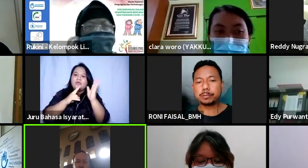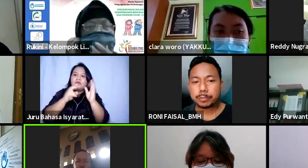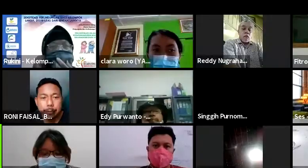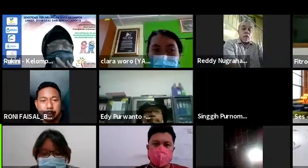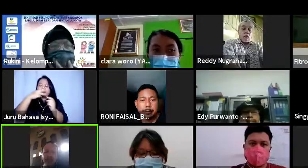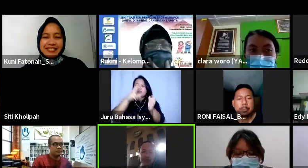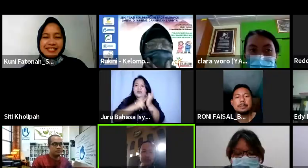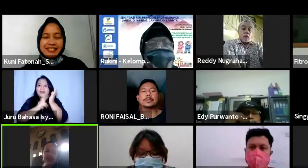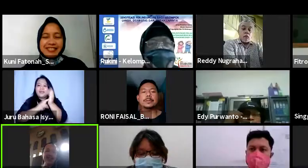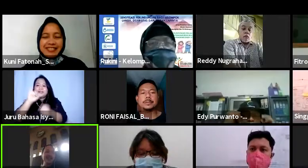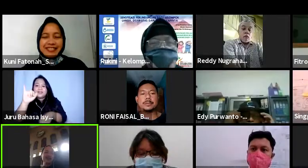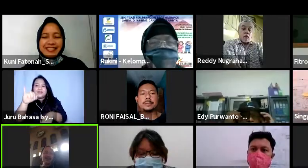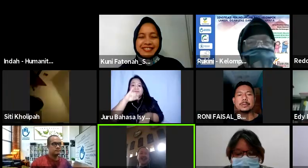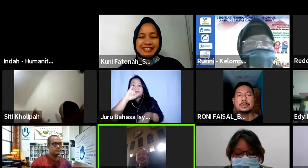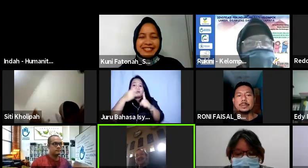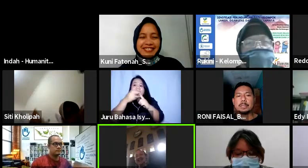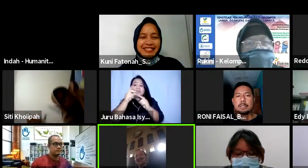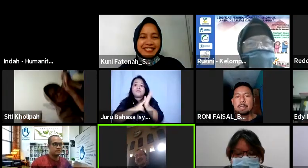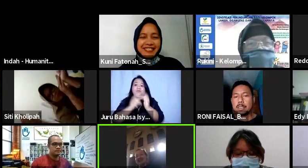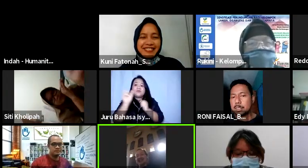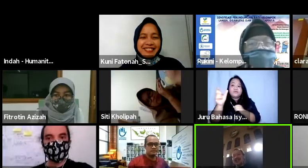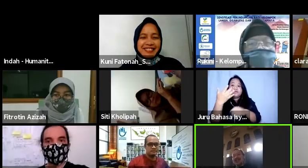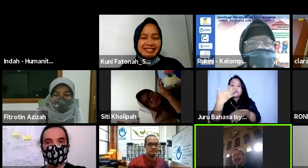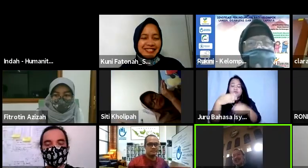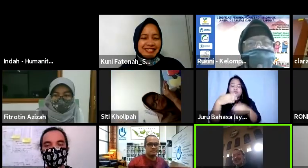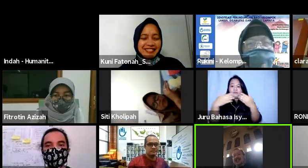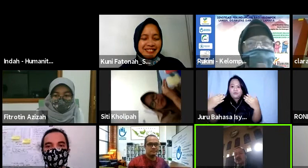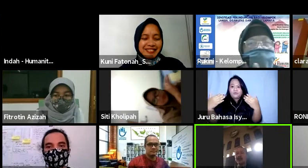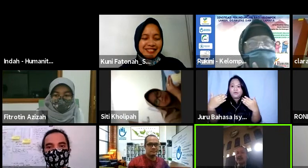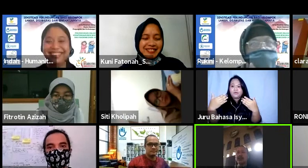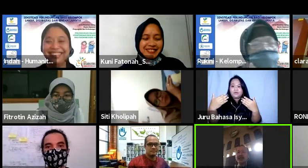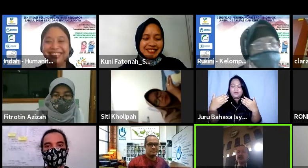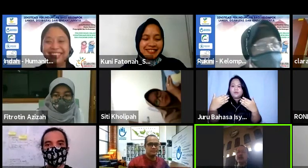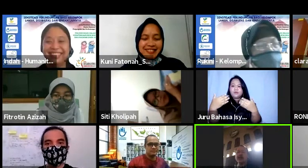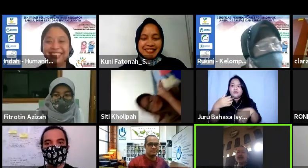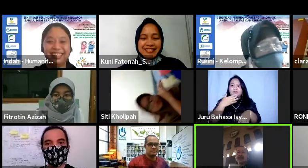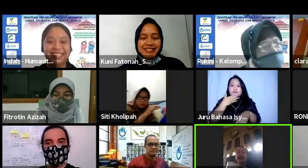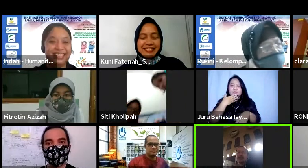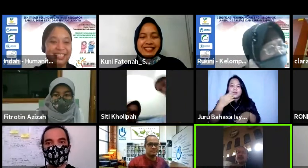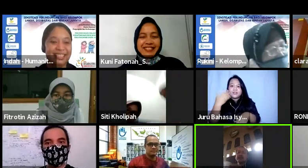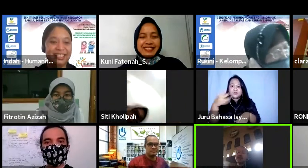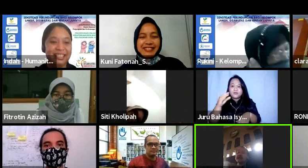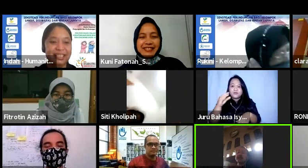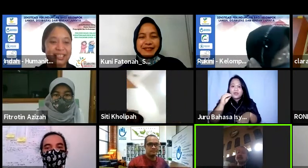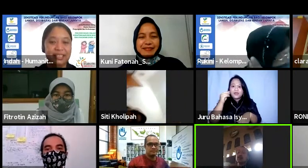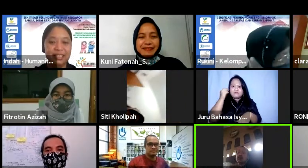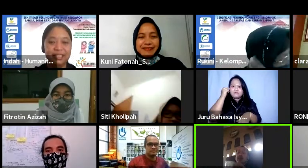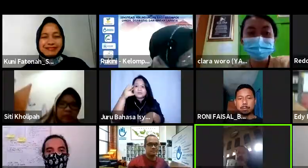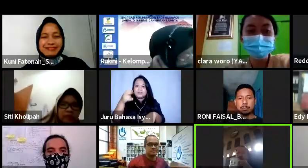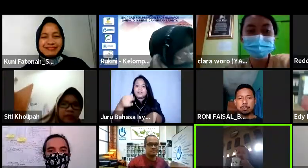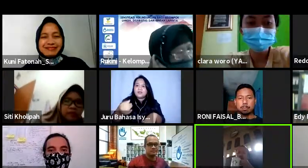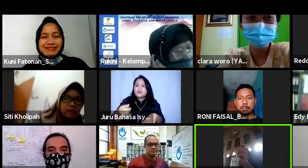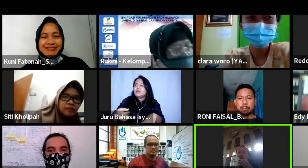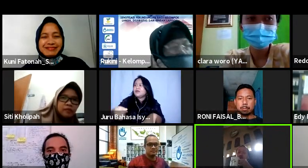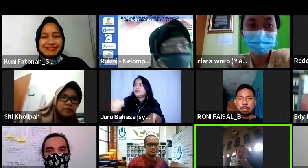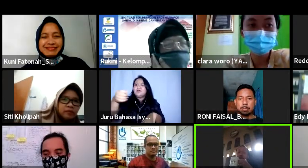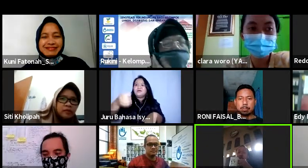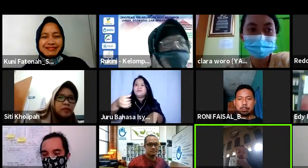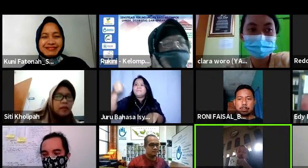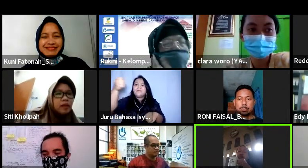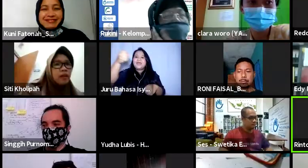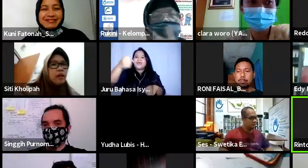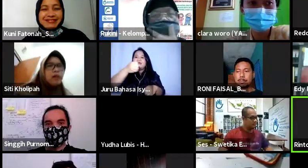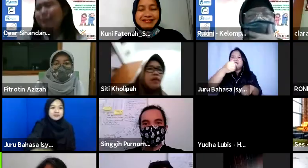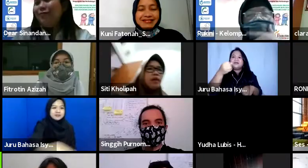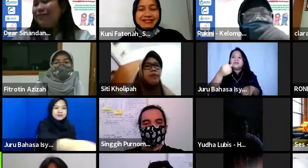Ibnu Subrata belumnya terima kasih halo sudah menyala semua mari kita memegang sesuatu yang bisa kita minum